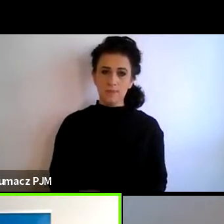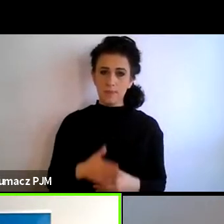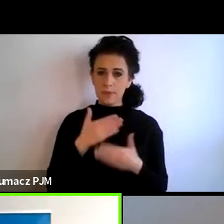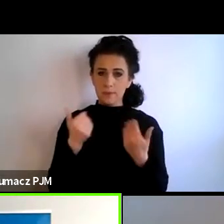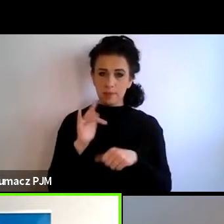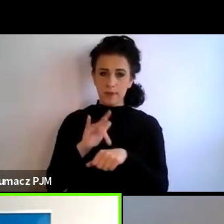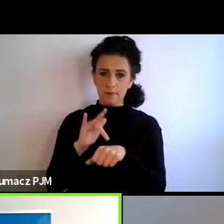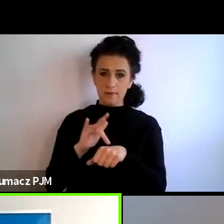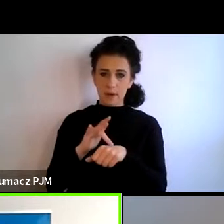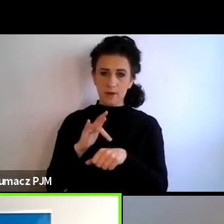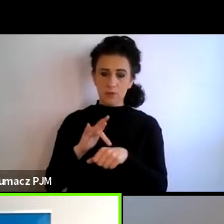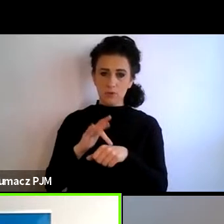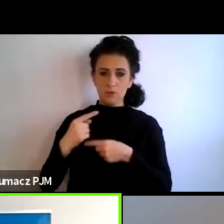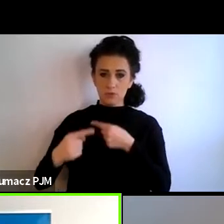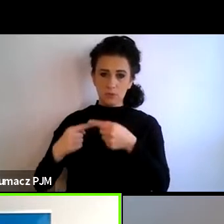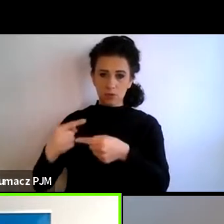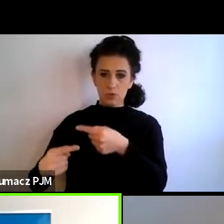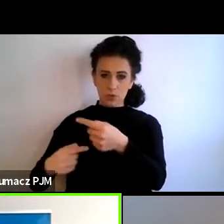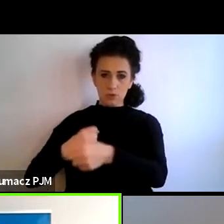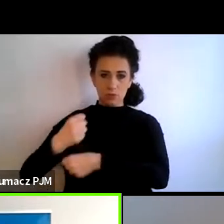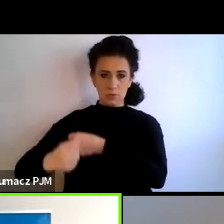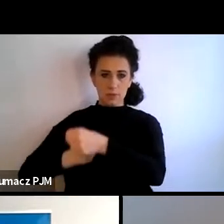efektywny proces.